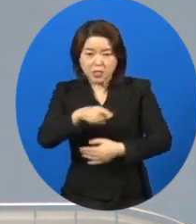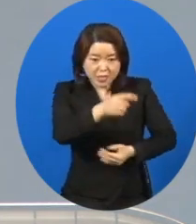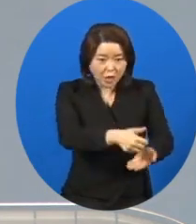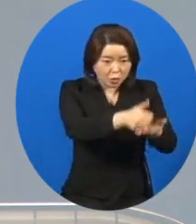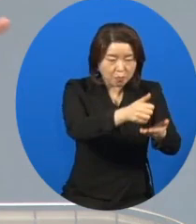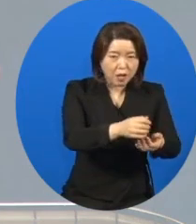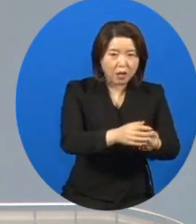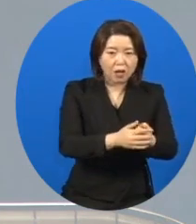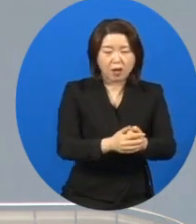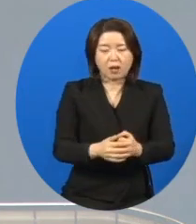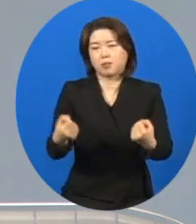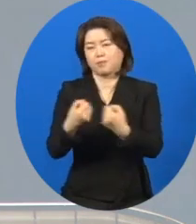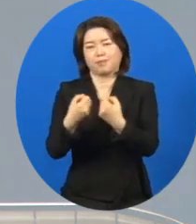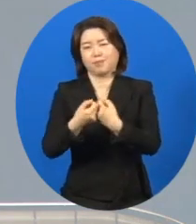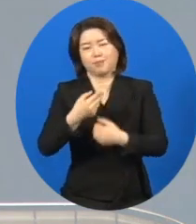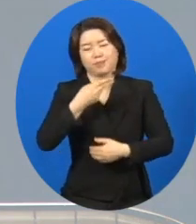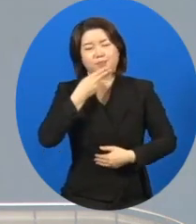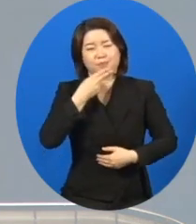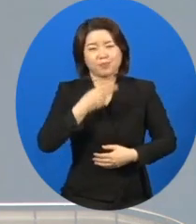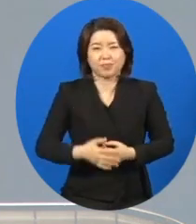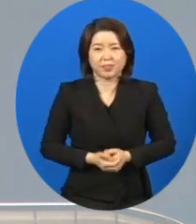내가 높으니 싸우지 않습니다.